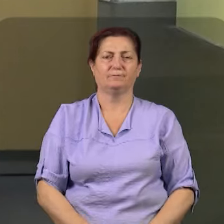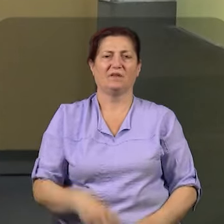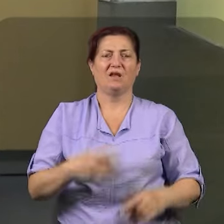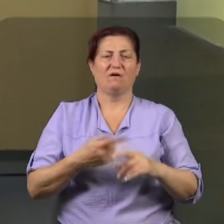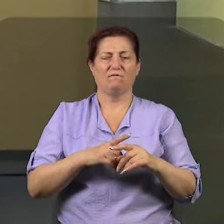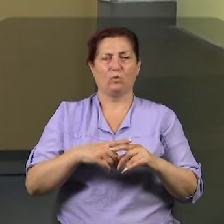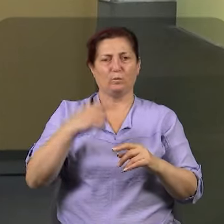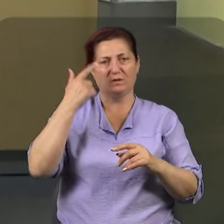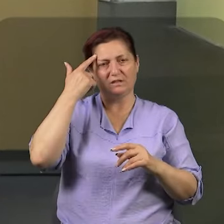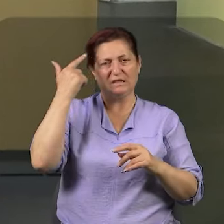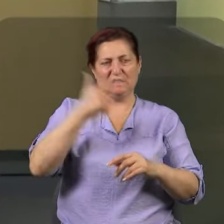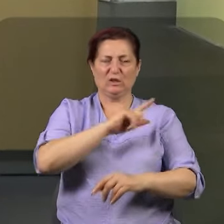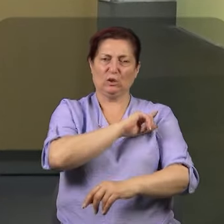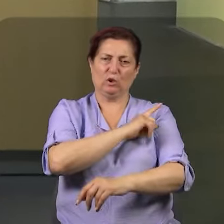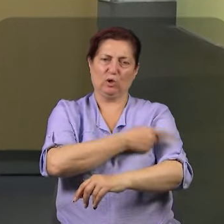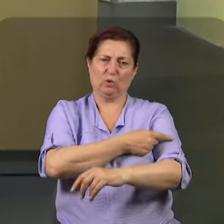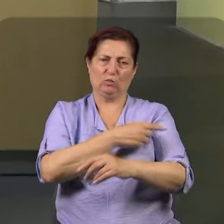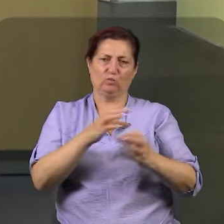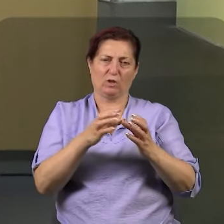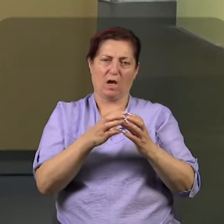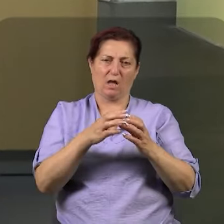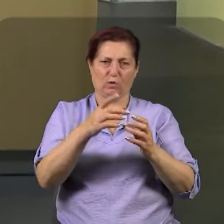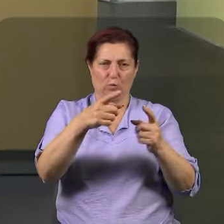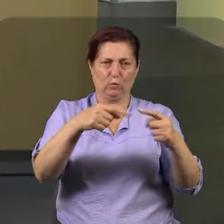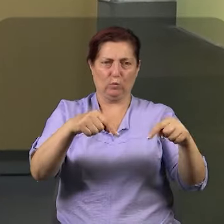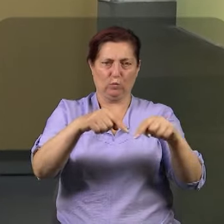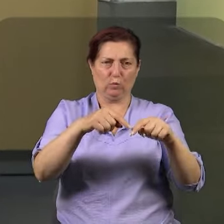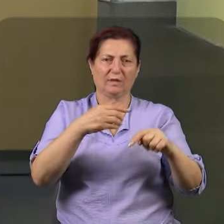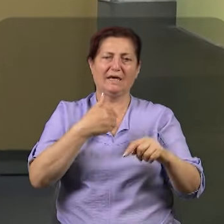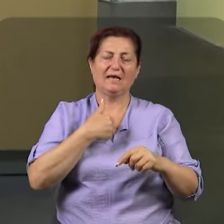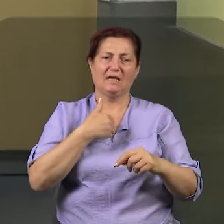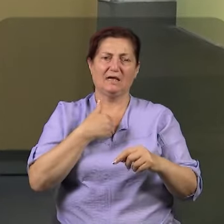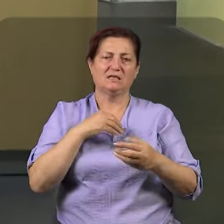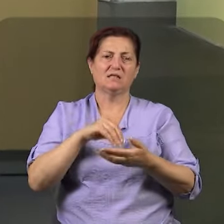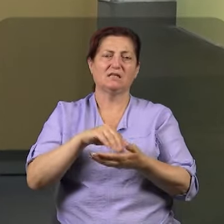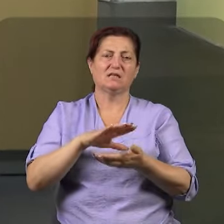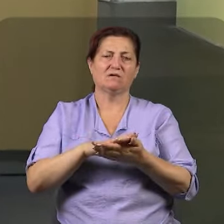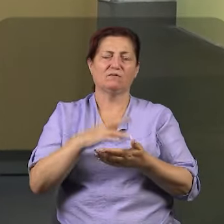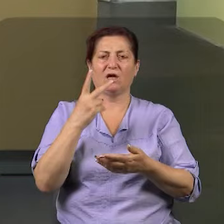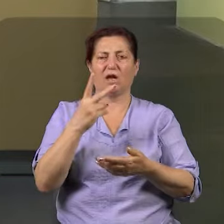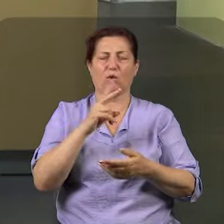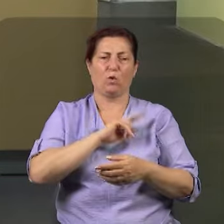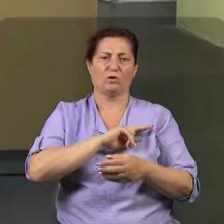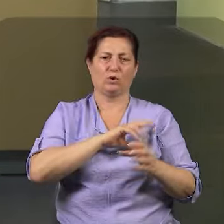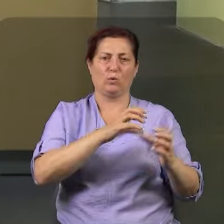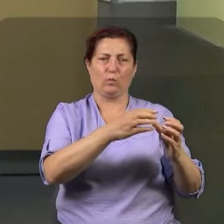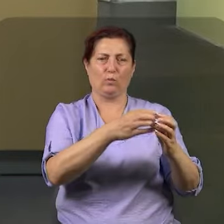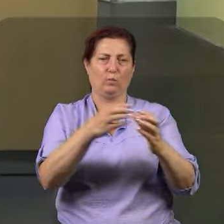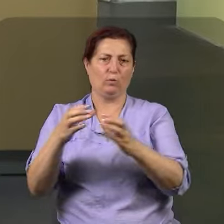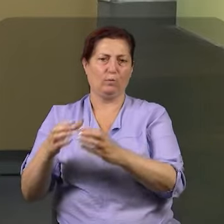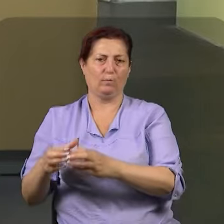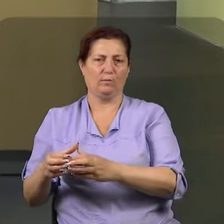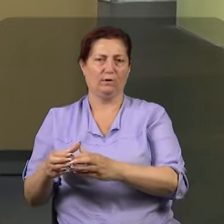Այո, այո, բայց ոչ որպես գիտուժի անդամ դուք եք։ Որպես գիտուժի անդամ ես օրինակ ներգրաված եմ երկու աշխատանքային խմբերի աշխատանքի